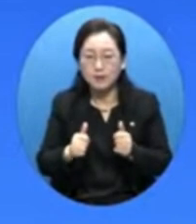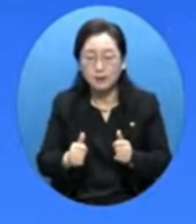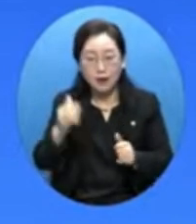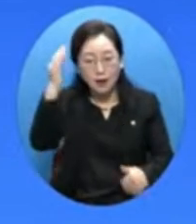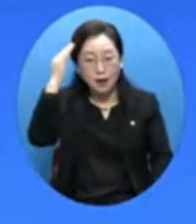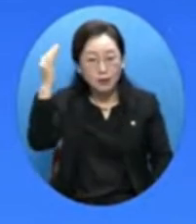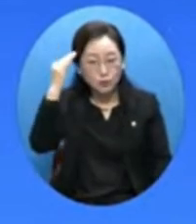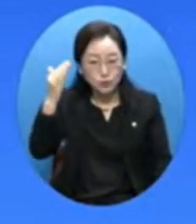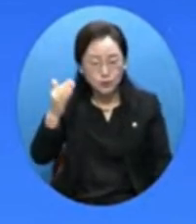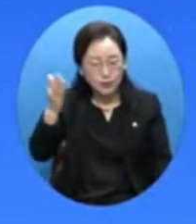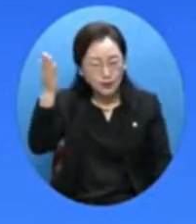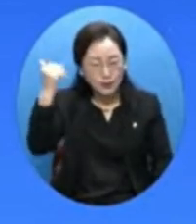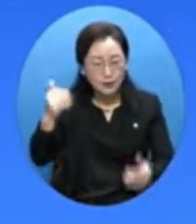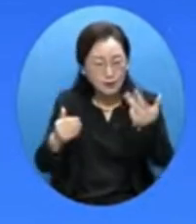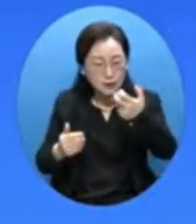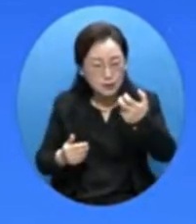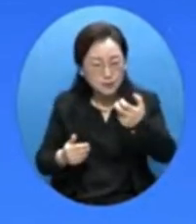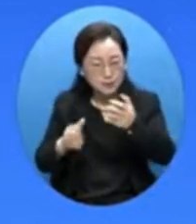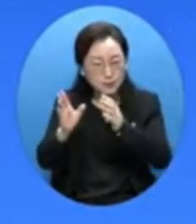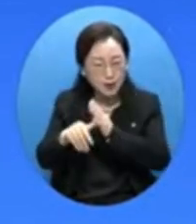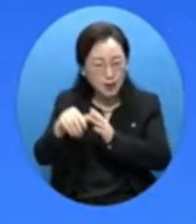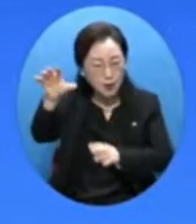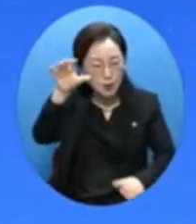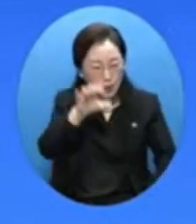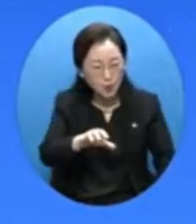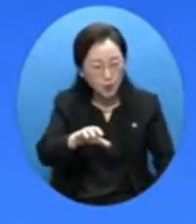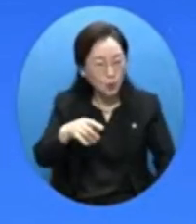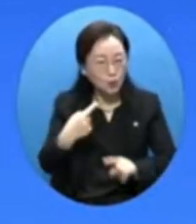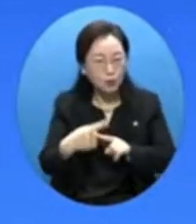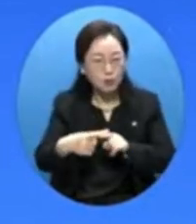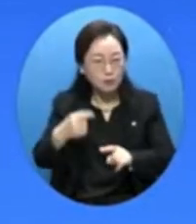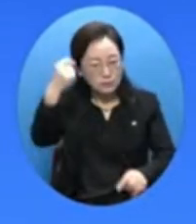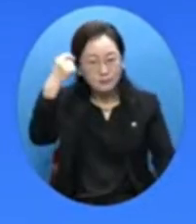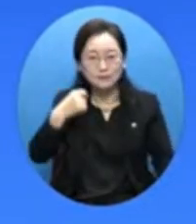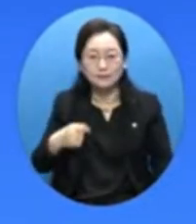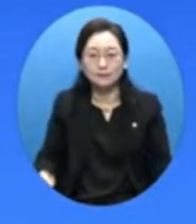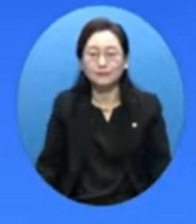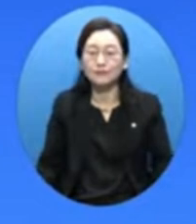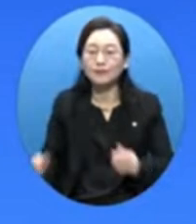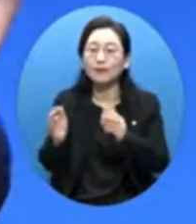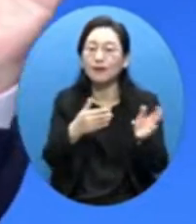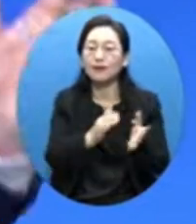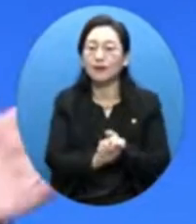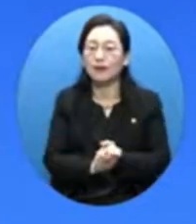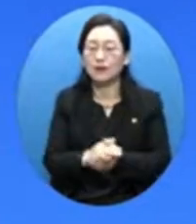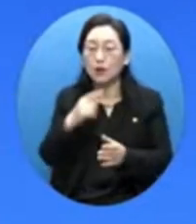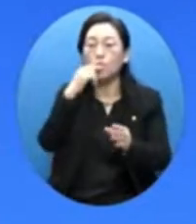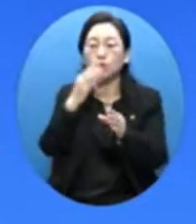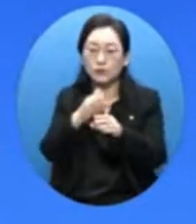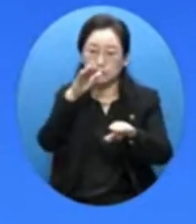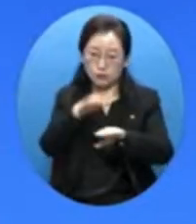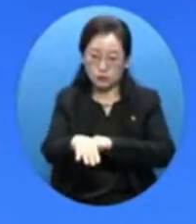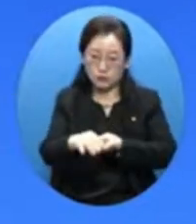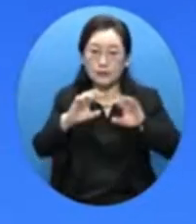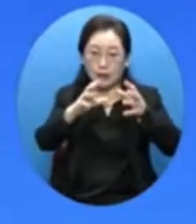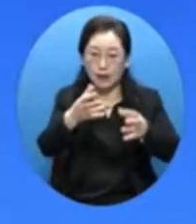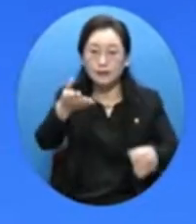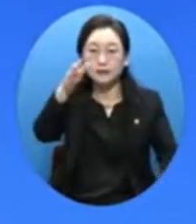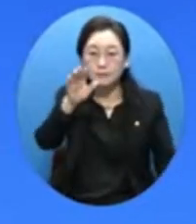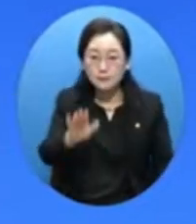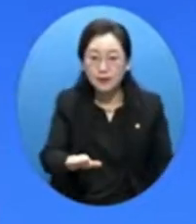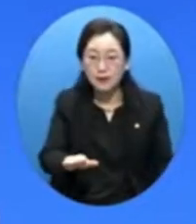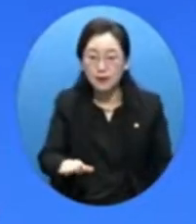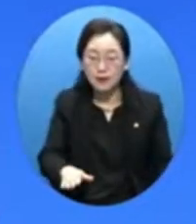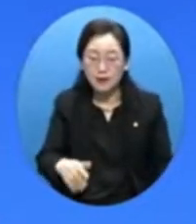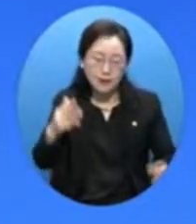한국의 70년대 열심히 일하던 때 그때의 모습을 보는 것 같았습니다. 그런데 공산국가인데도 불구하고